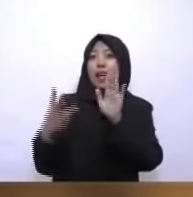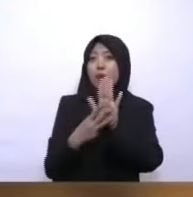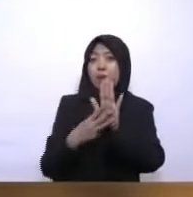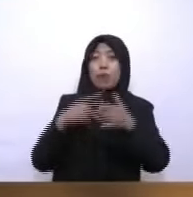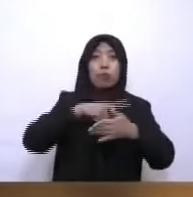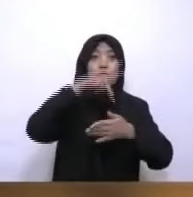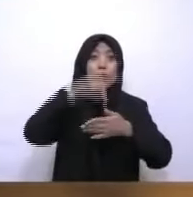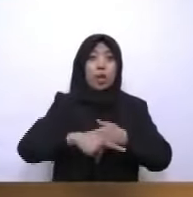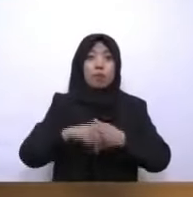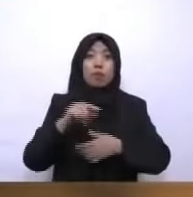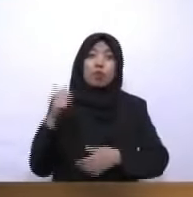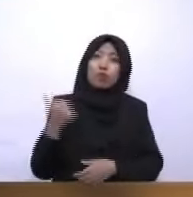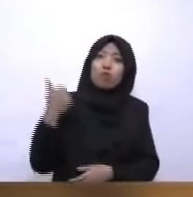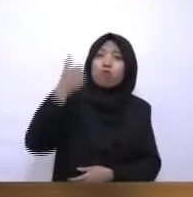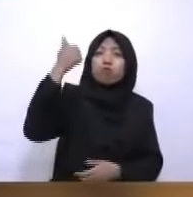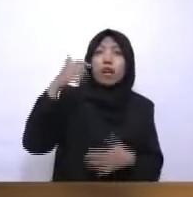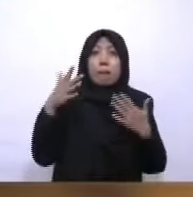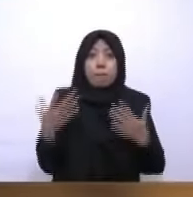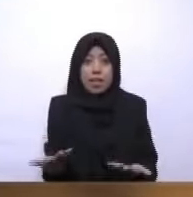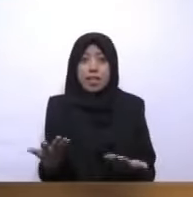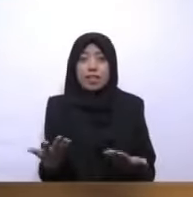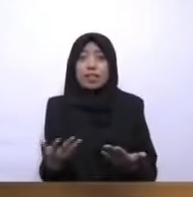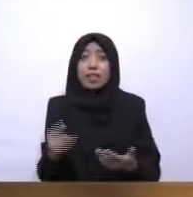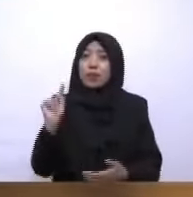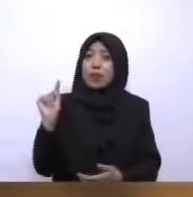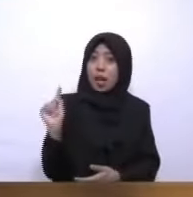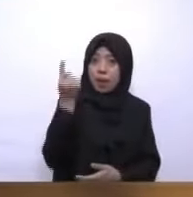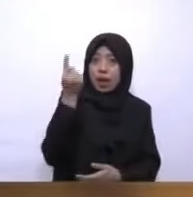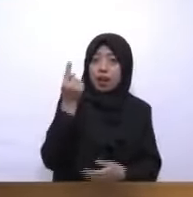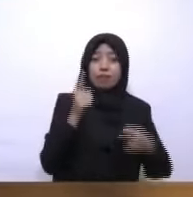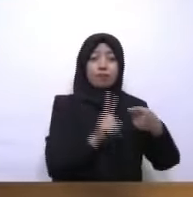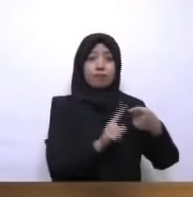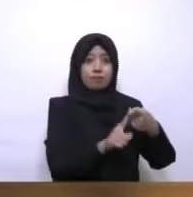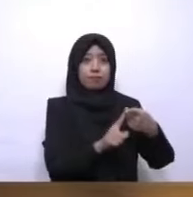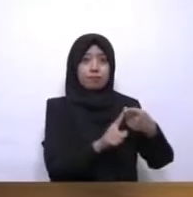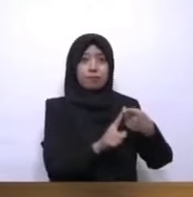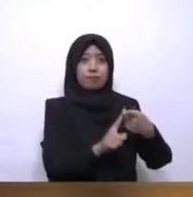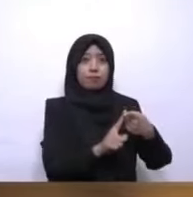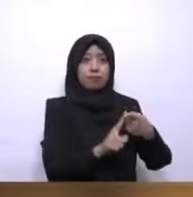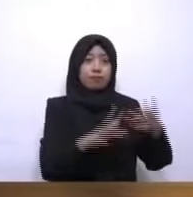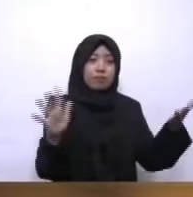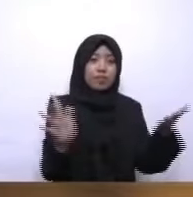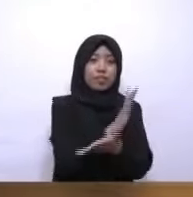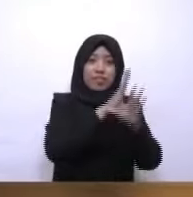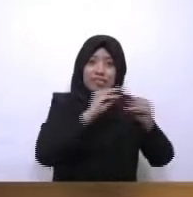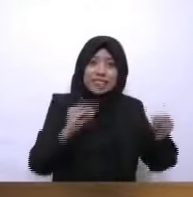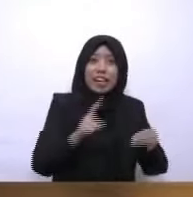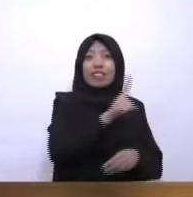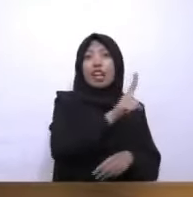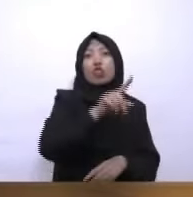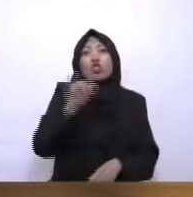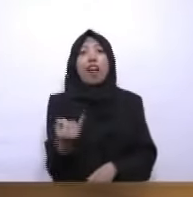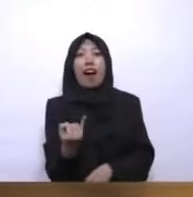menjadi program unggulan kami? Yang pertama adalah menciptakan 1 juta